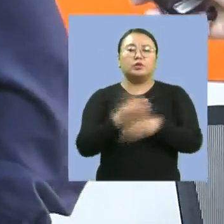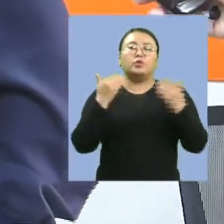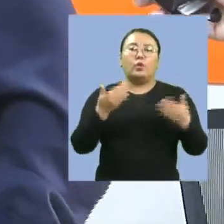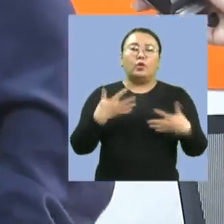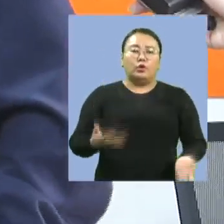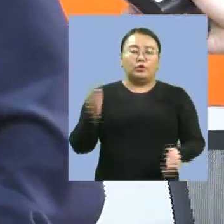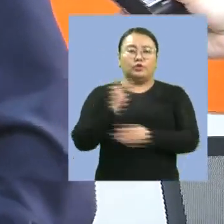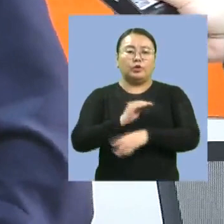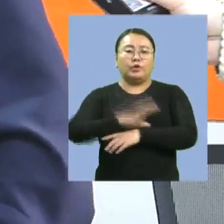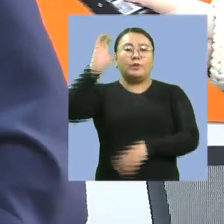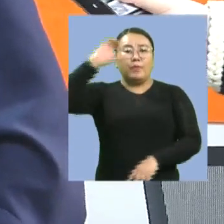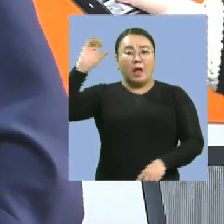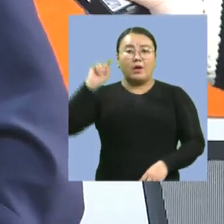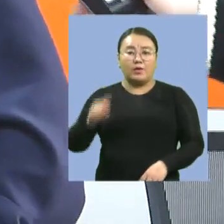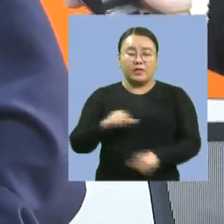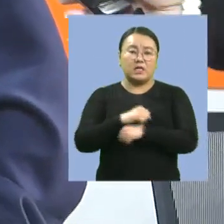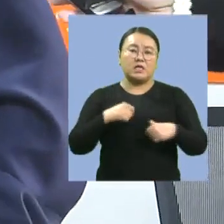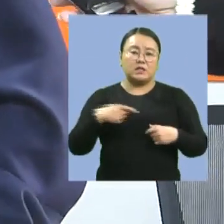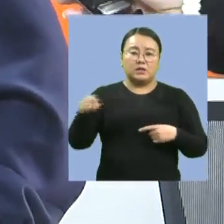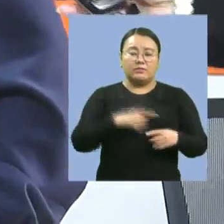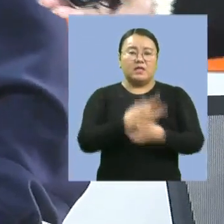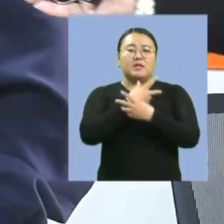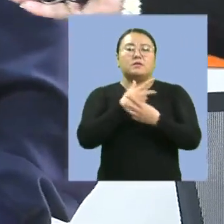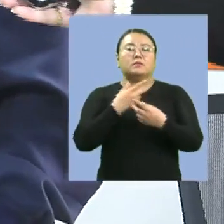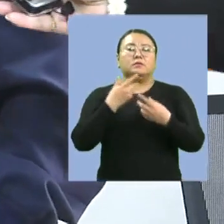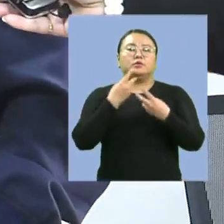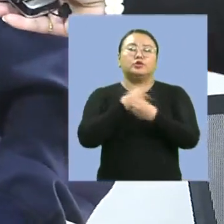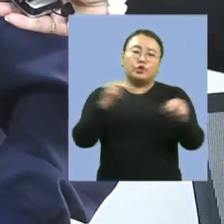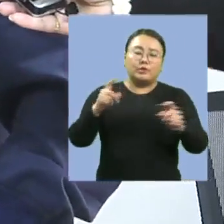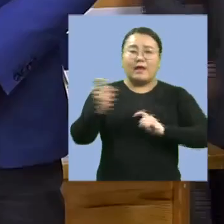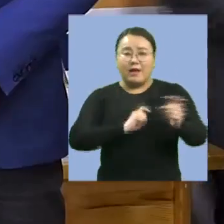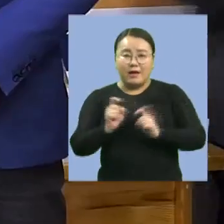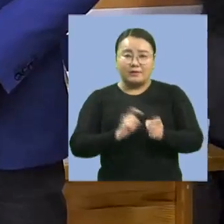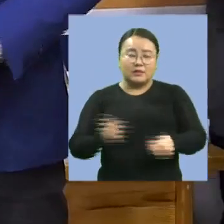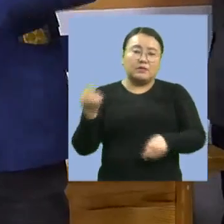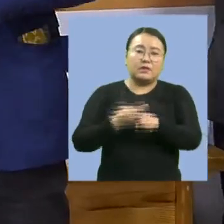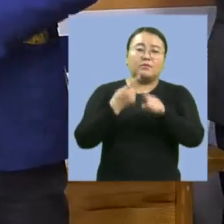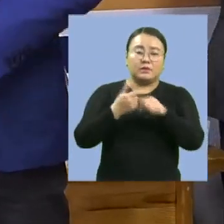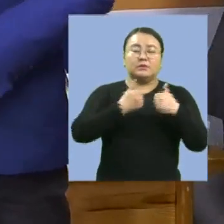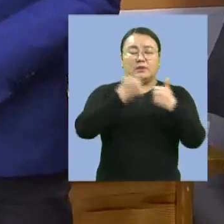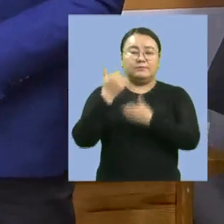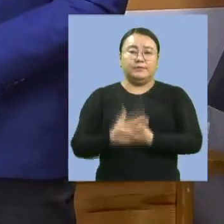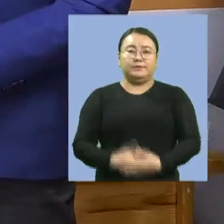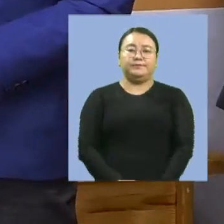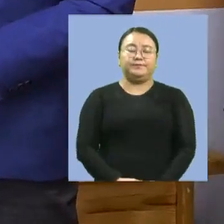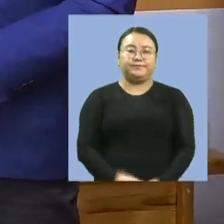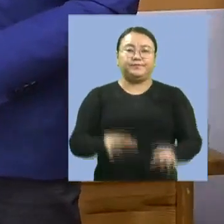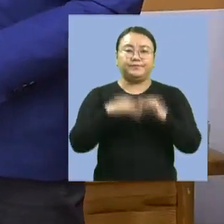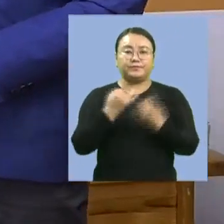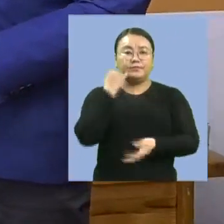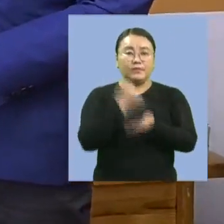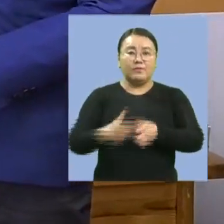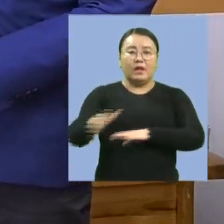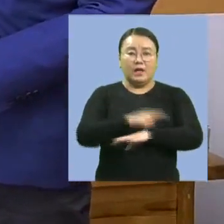болон бүх шатны иргэдийн төлөөлөгчдийн хурл зэрэг төлөөллийн байгууллага болоод иргэд хоорондын нээлттэй иргэх холбоо бүхий харилцааг нэмэгдүүлэх